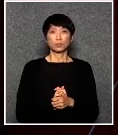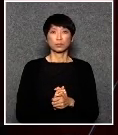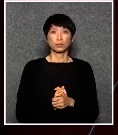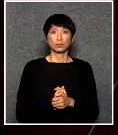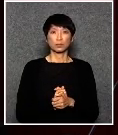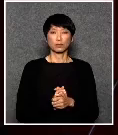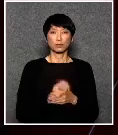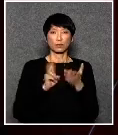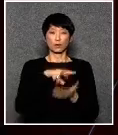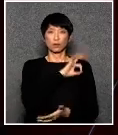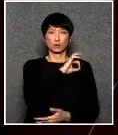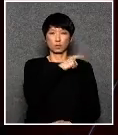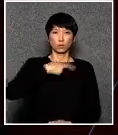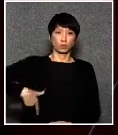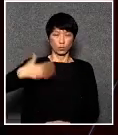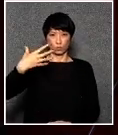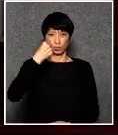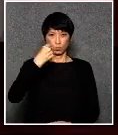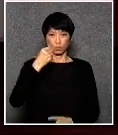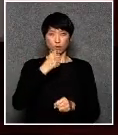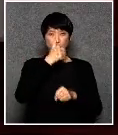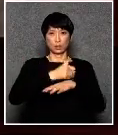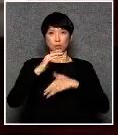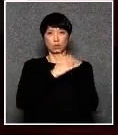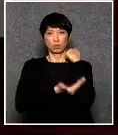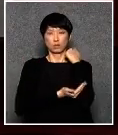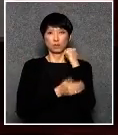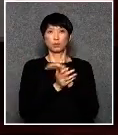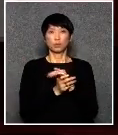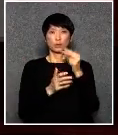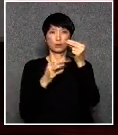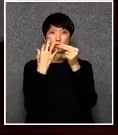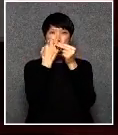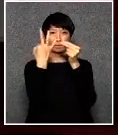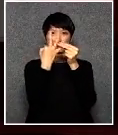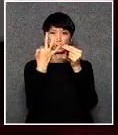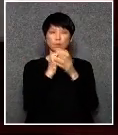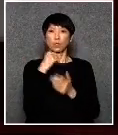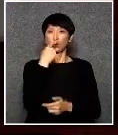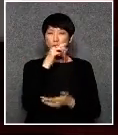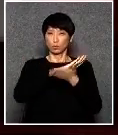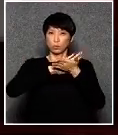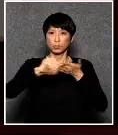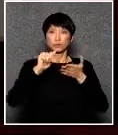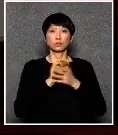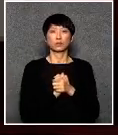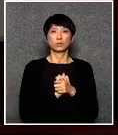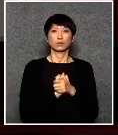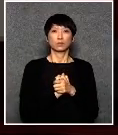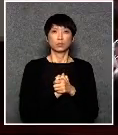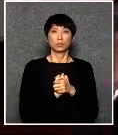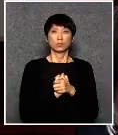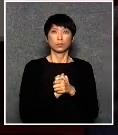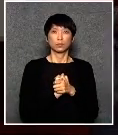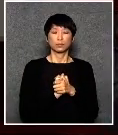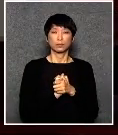立法會議員嘅權力喺基本法第73條講得好清楚。你將